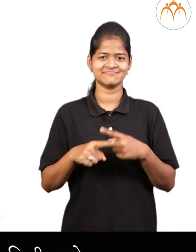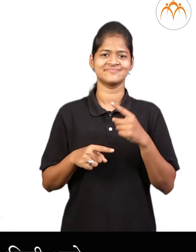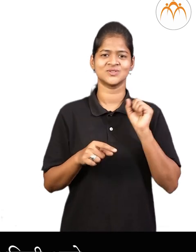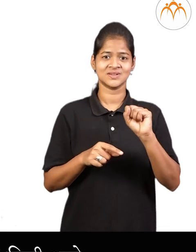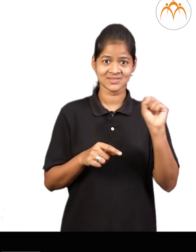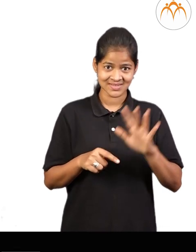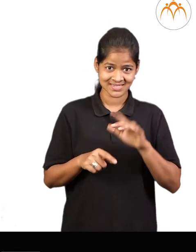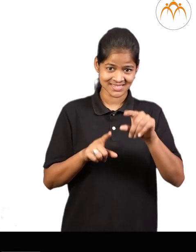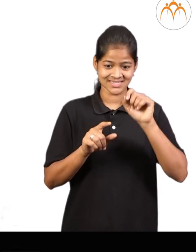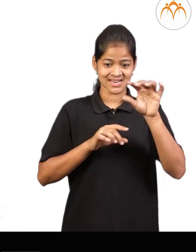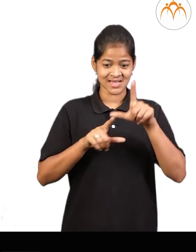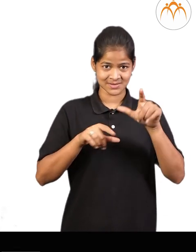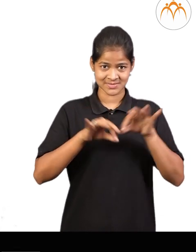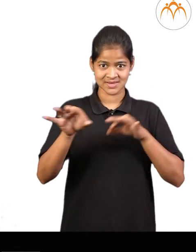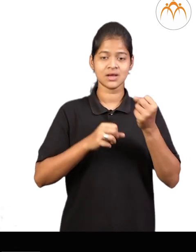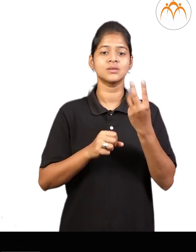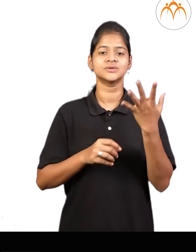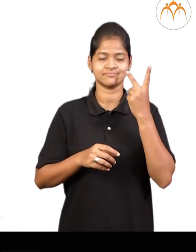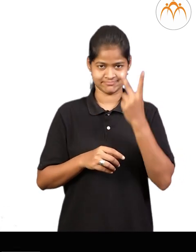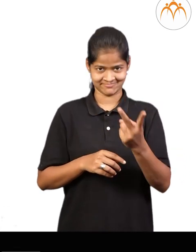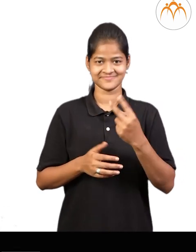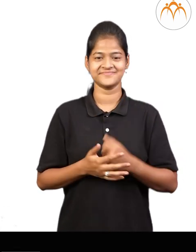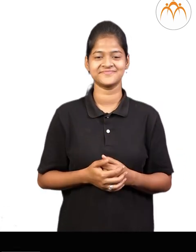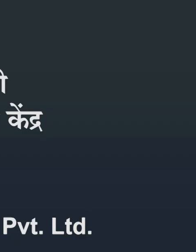दिली आहे, असलेल्या बाजूची लांबी काढा.